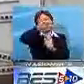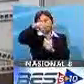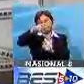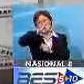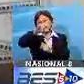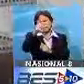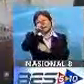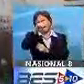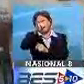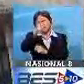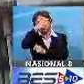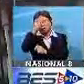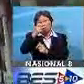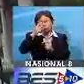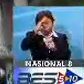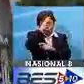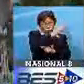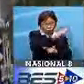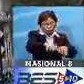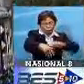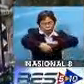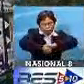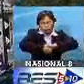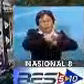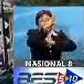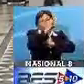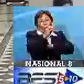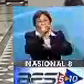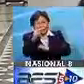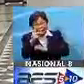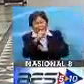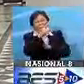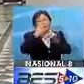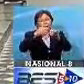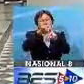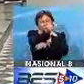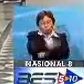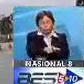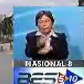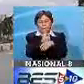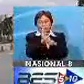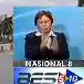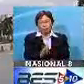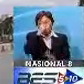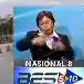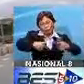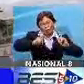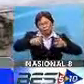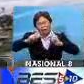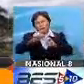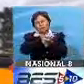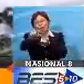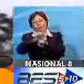berdasarkanerana pertuduhan Datuk Wahid didakwa menerima rasuah rm60,000 daripada seorang ahli perniagaan untuk mempercepatkan